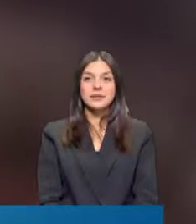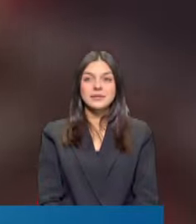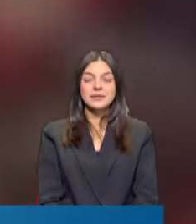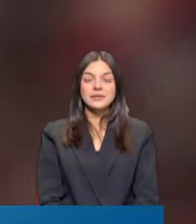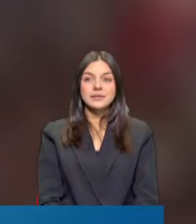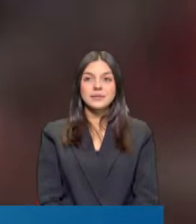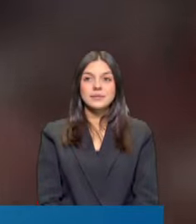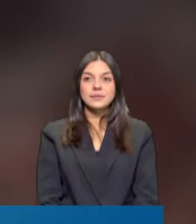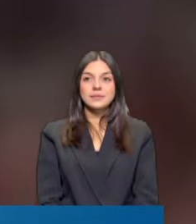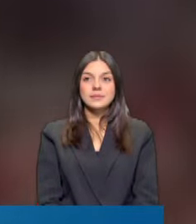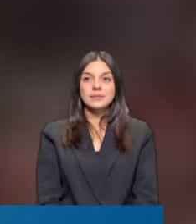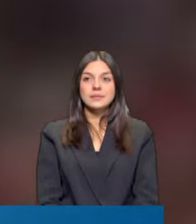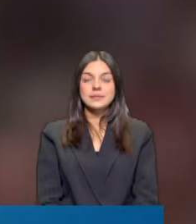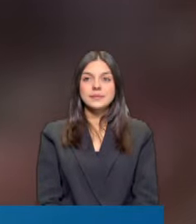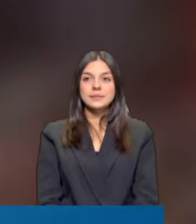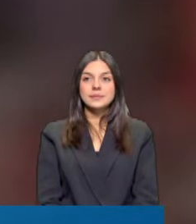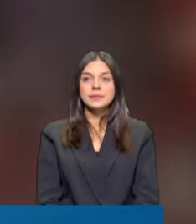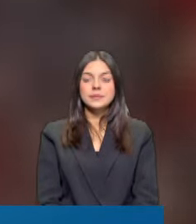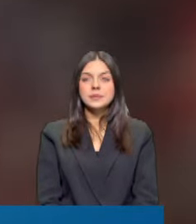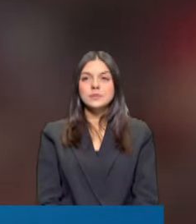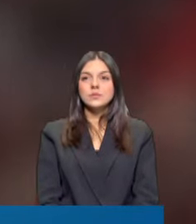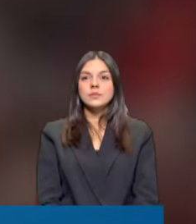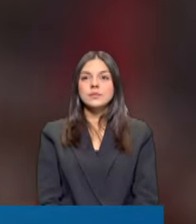yaşıyor. Yaşa Mustafa Kemal Paşa.